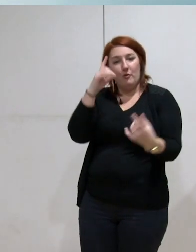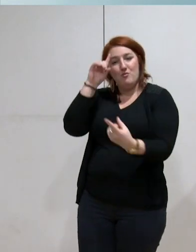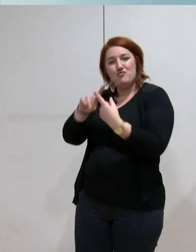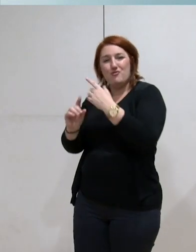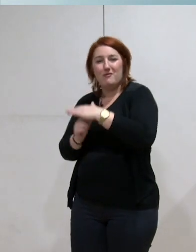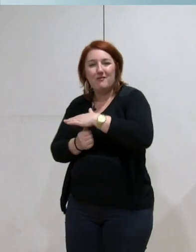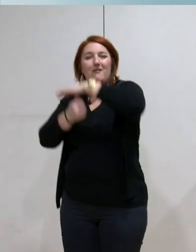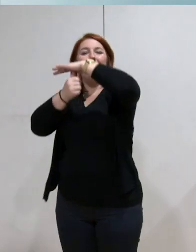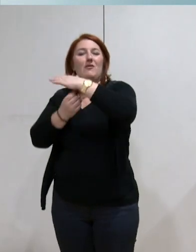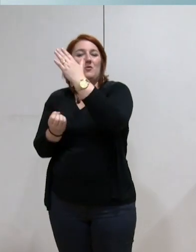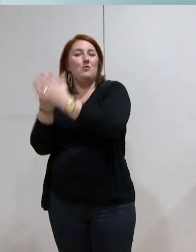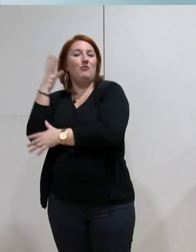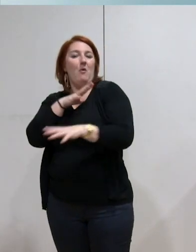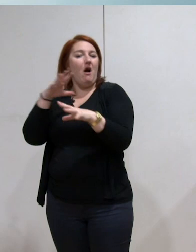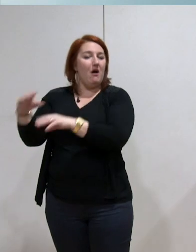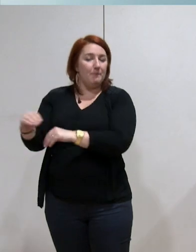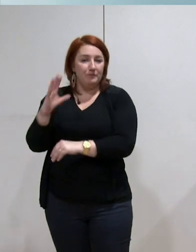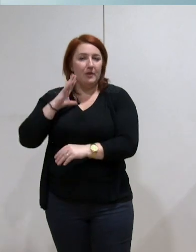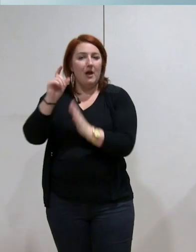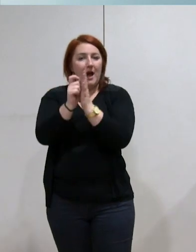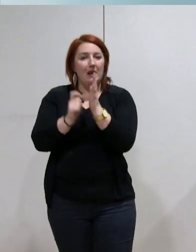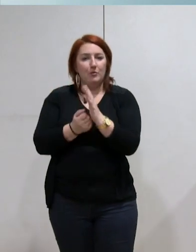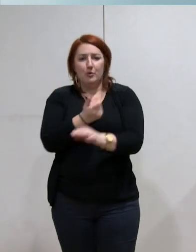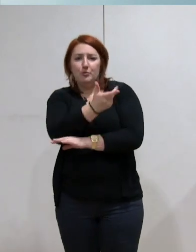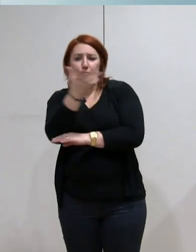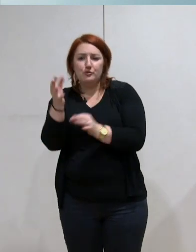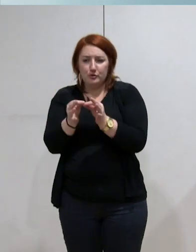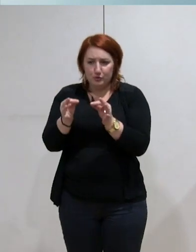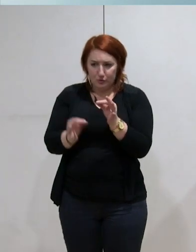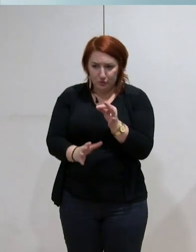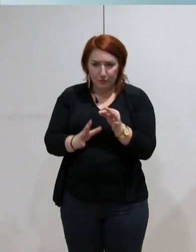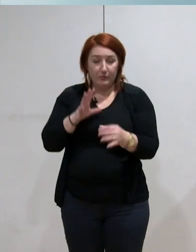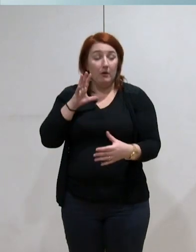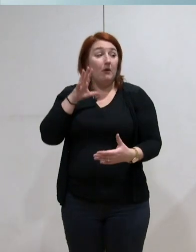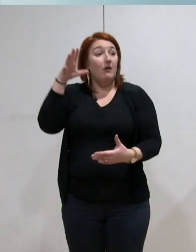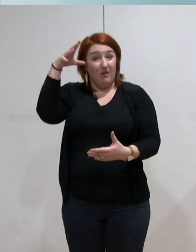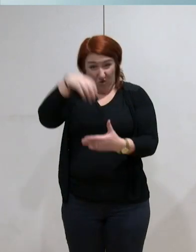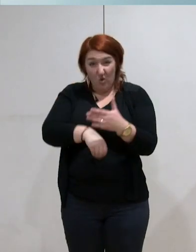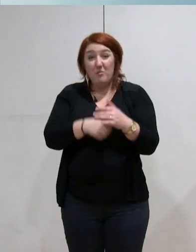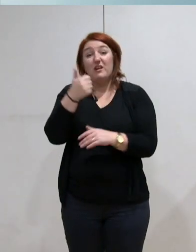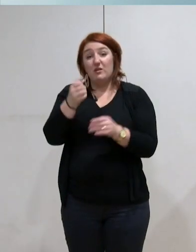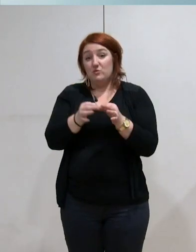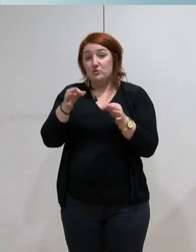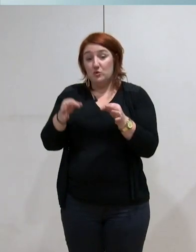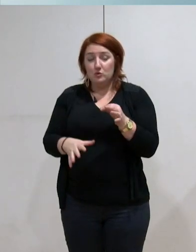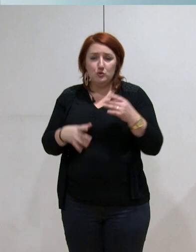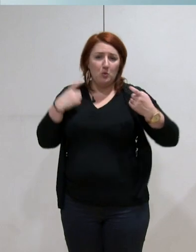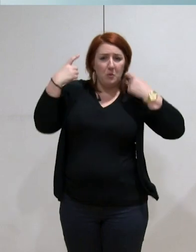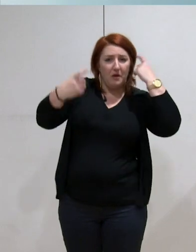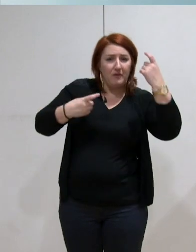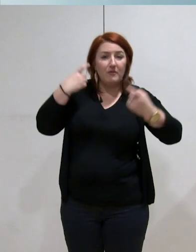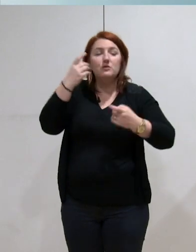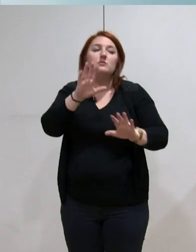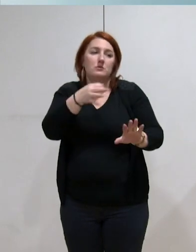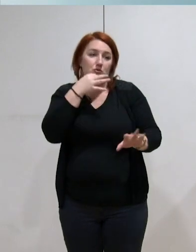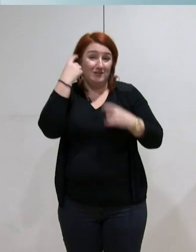et à l'époque plusieurs solutions avaient été envisagées donc celle d'ailleurs qui avait été mise à à la réflexion je va bien